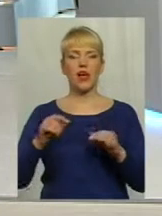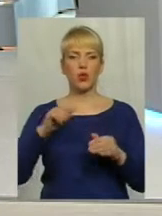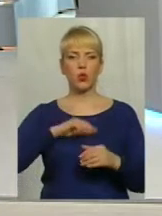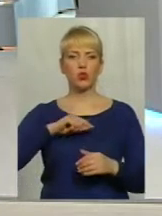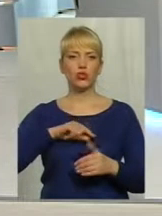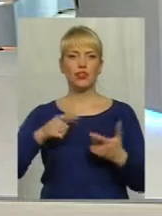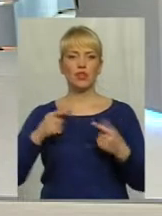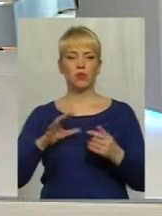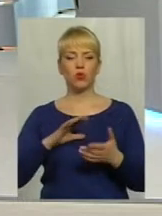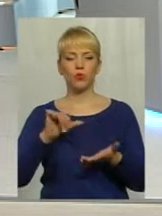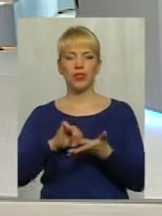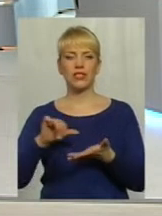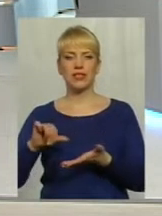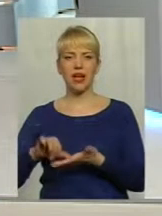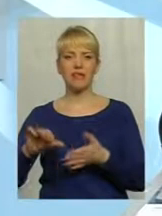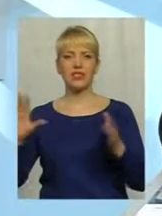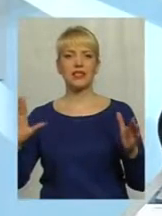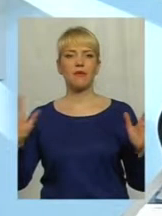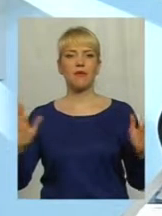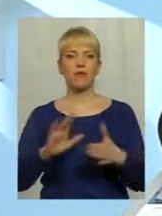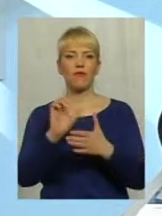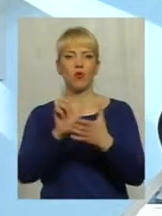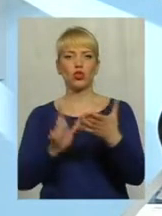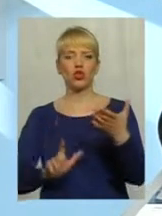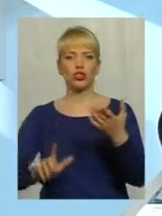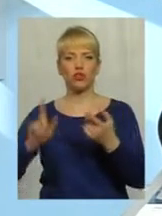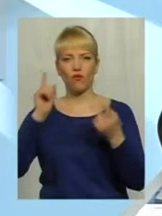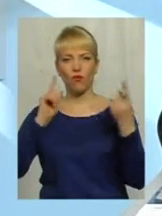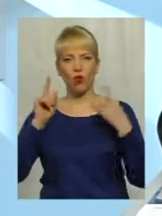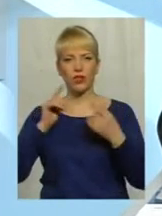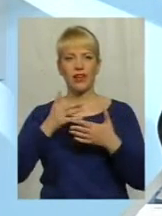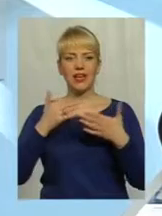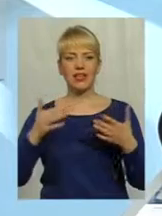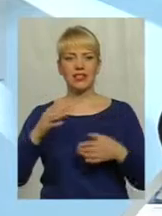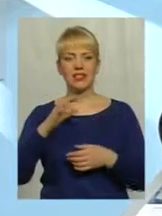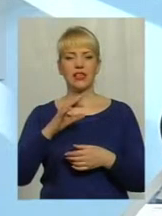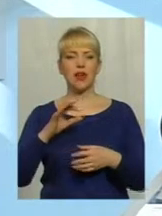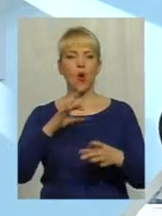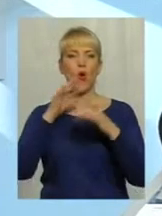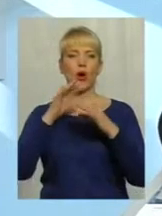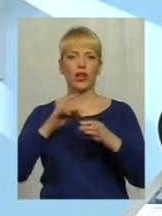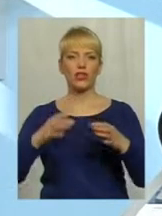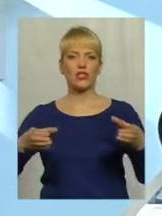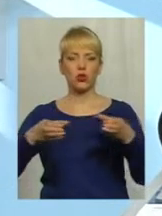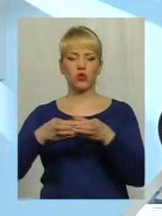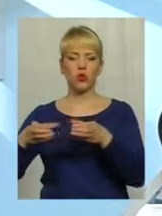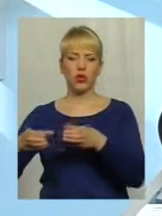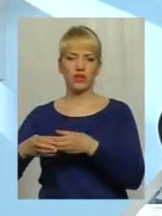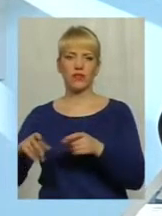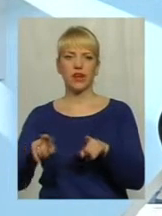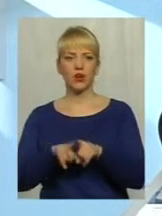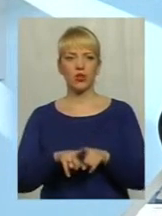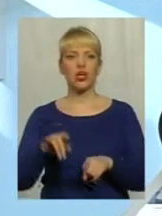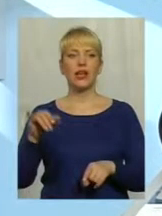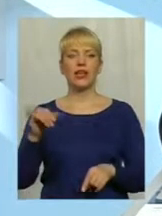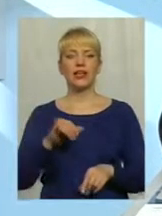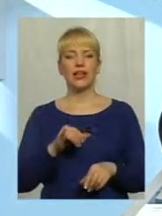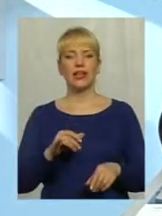співочих творів, різних оркестрових творів також. І